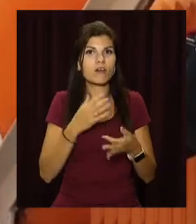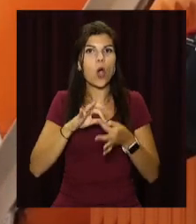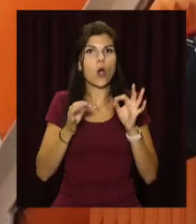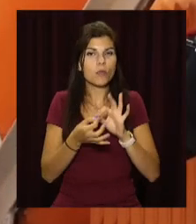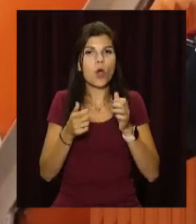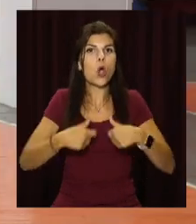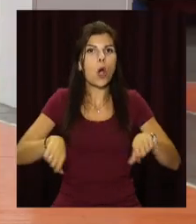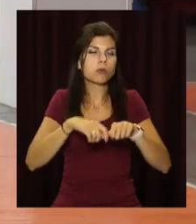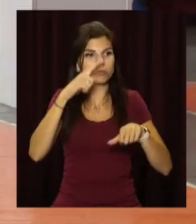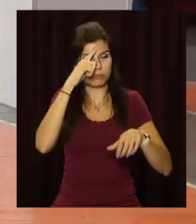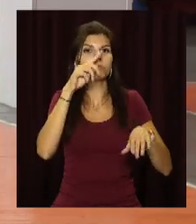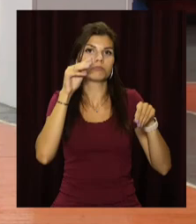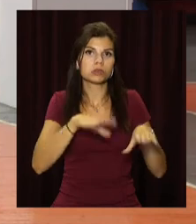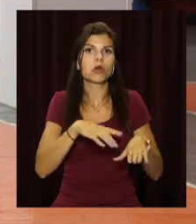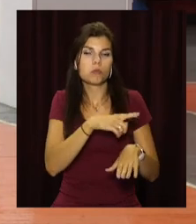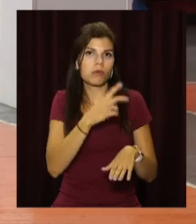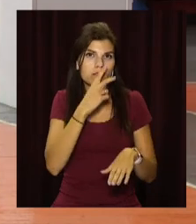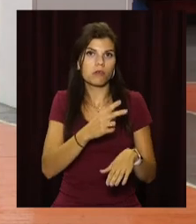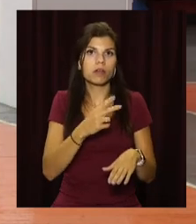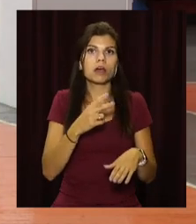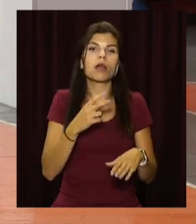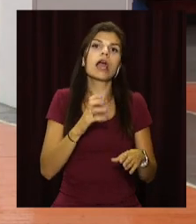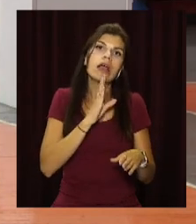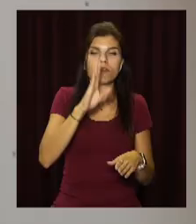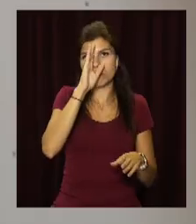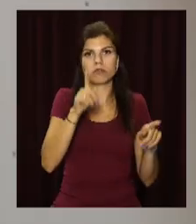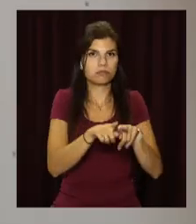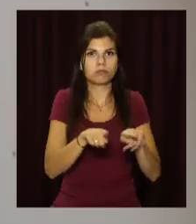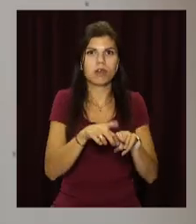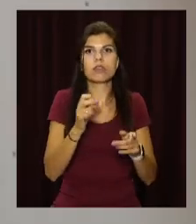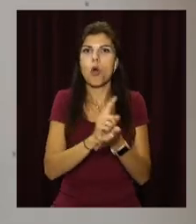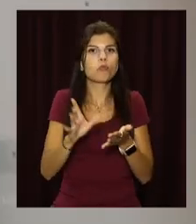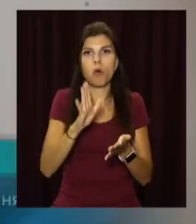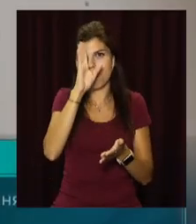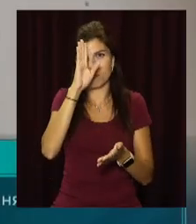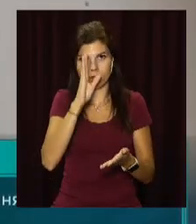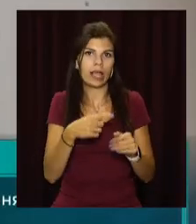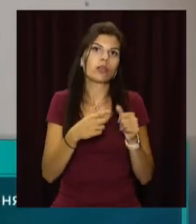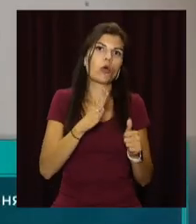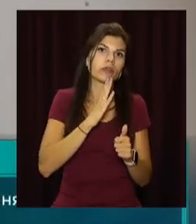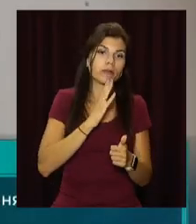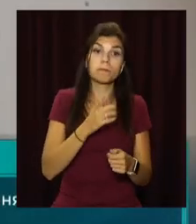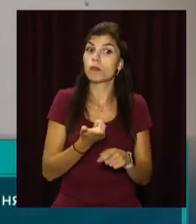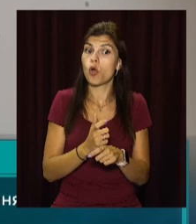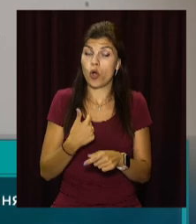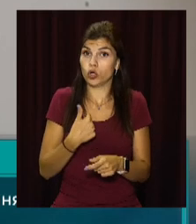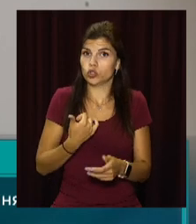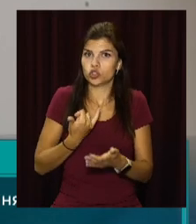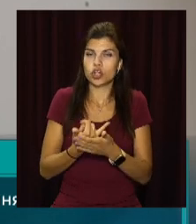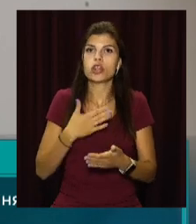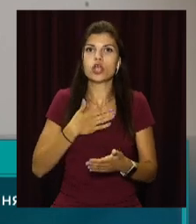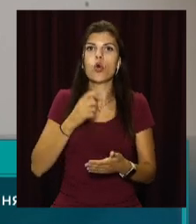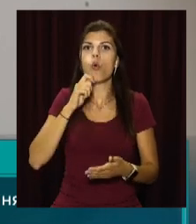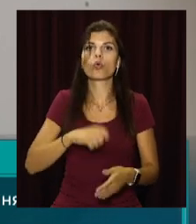олімпійського комітету щодо відстоювання принципів гендерної рівності. Для меня очень большая честь нести флаг нашей